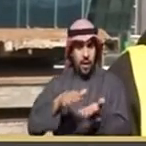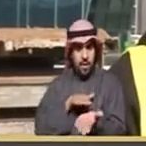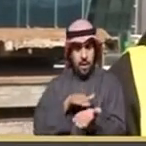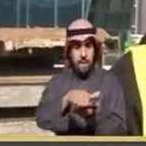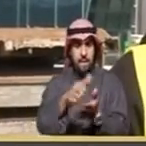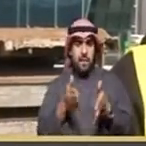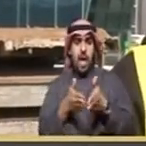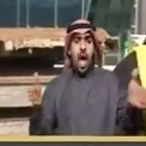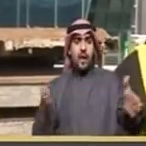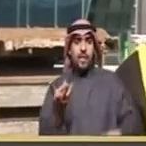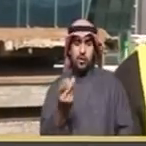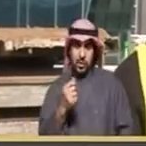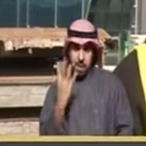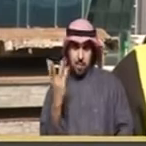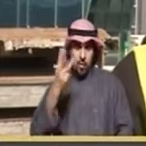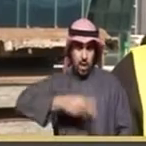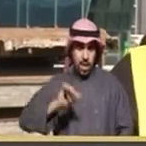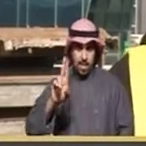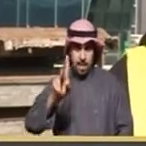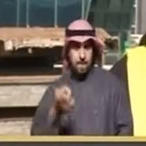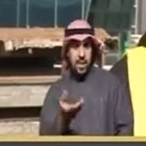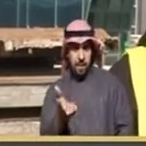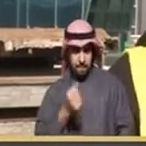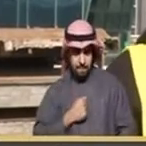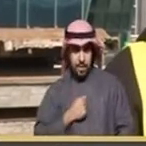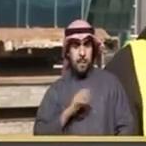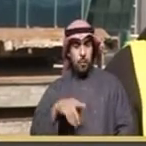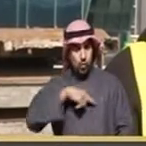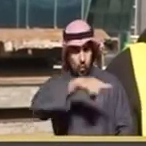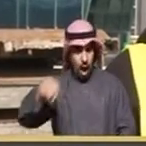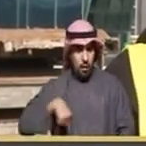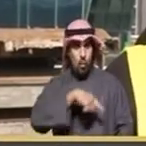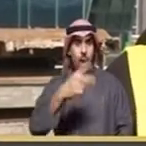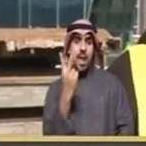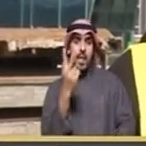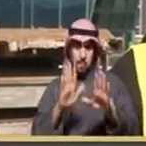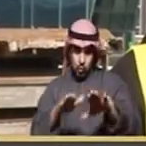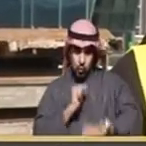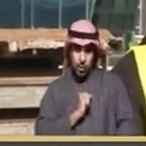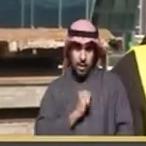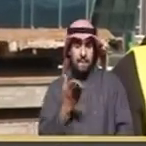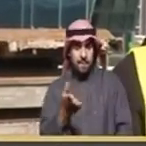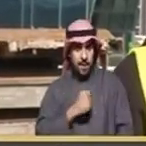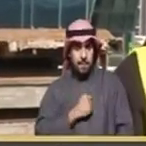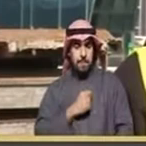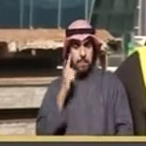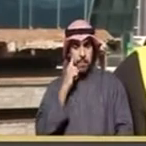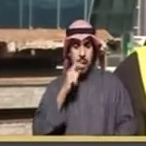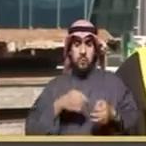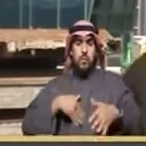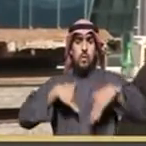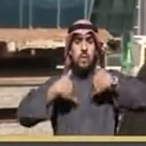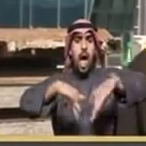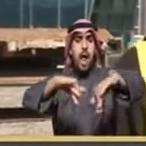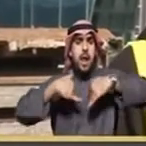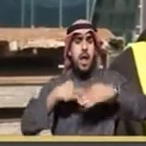34 متر عند تقاطع الدائري الثاني، والذي يعلوه دوارين لحركه المرور العابره. ويتكون ايضا من طريق بطول 15